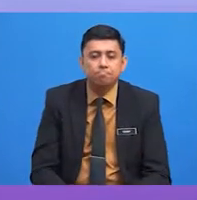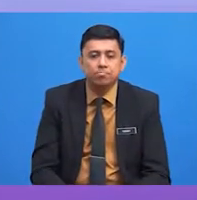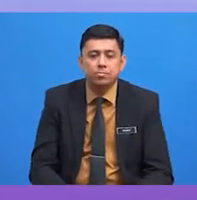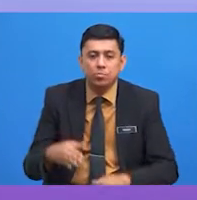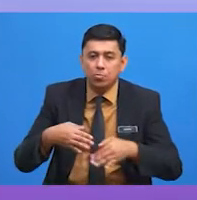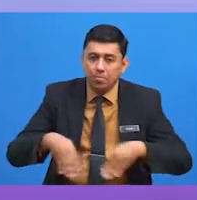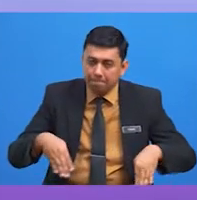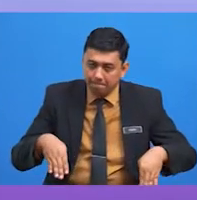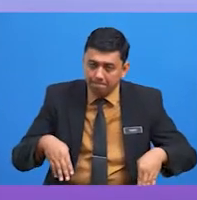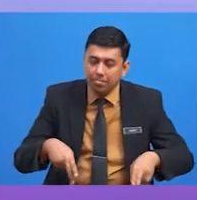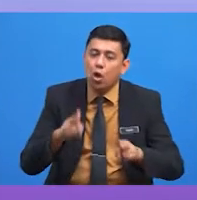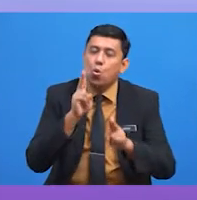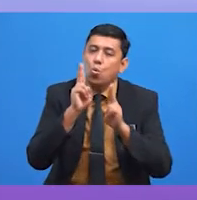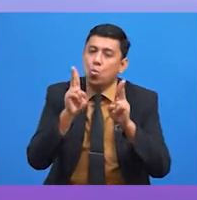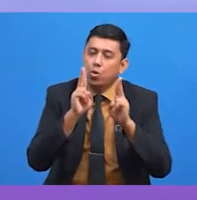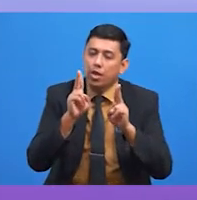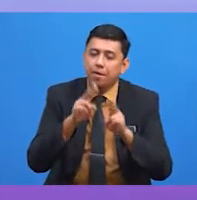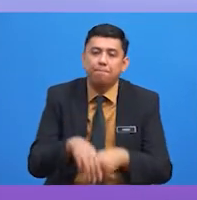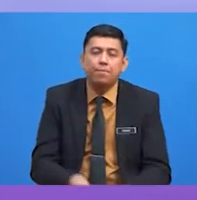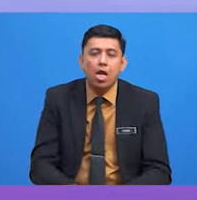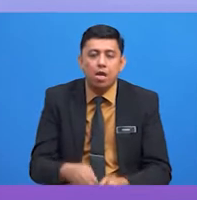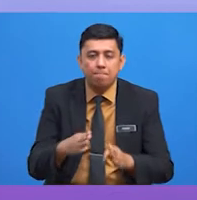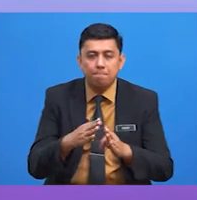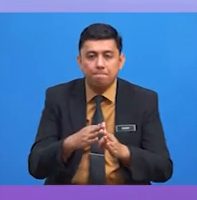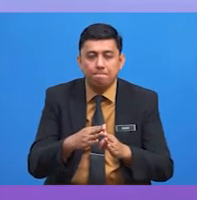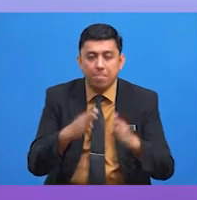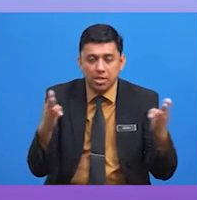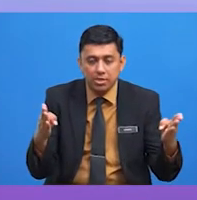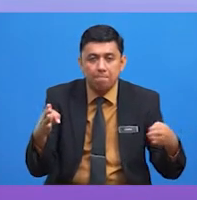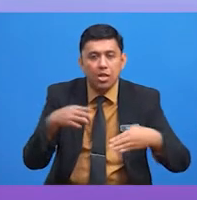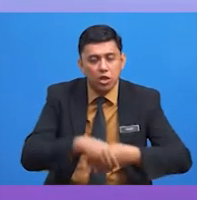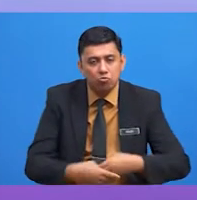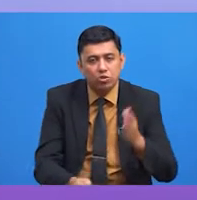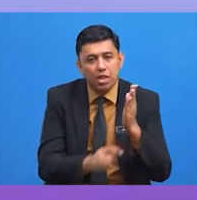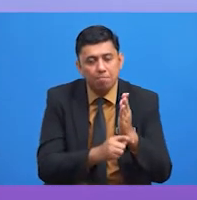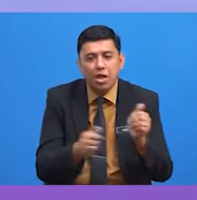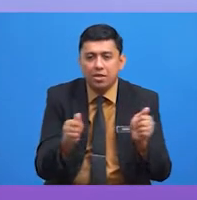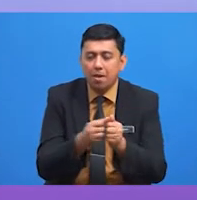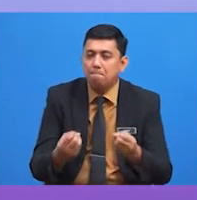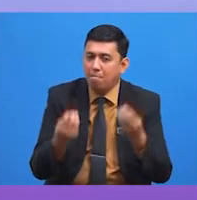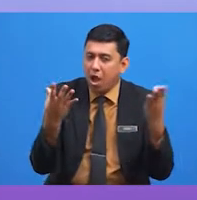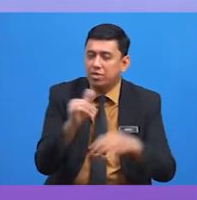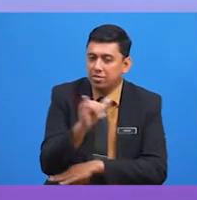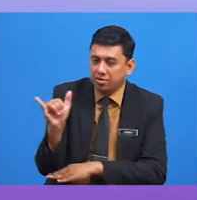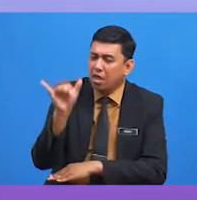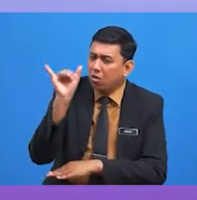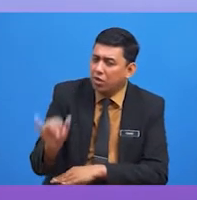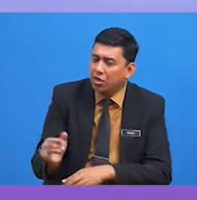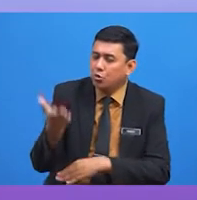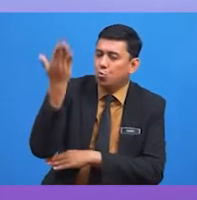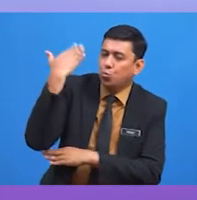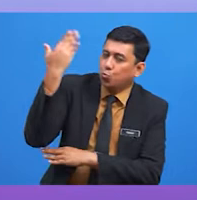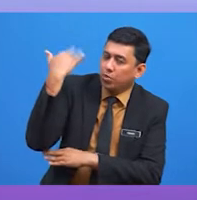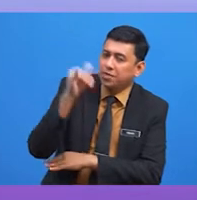Bidang pengungkapan bahasa Melayu bertambah dengan banyaknya yang dahulunya